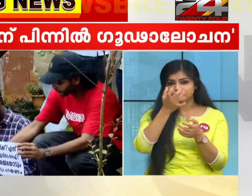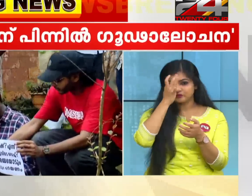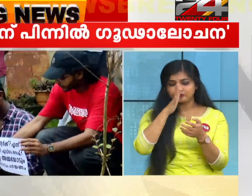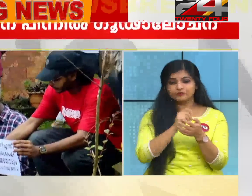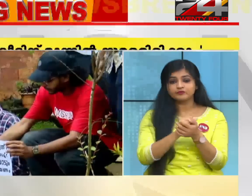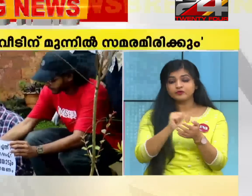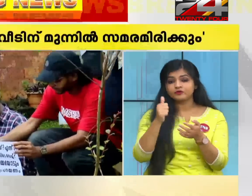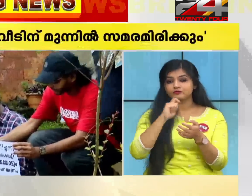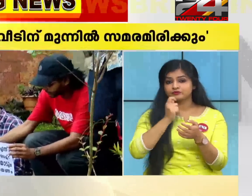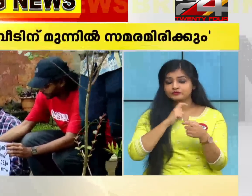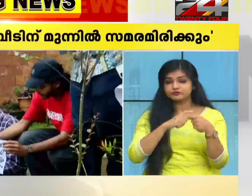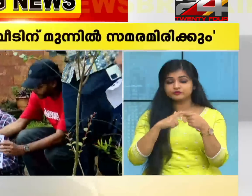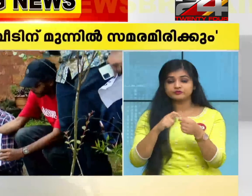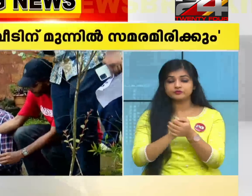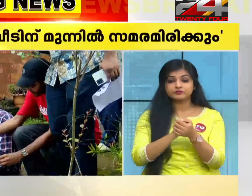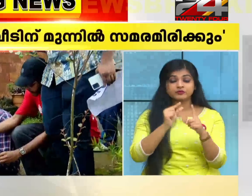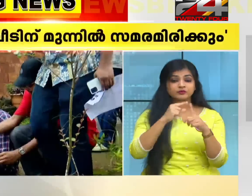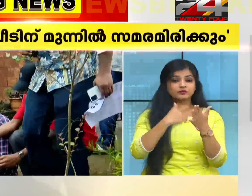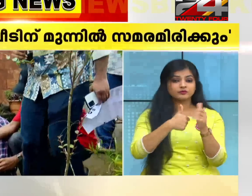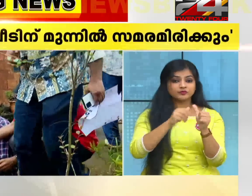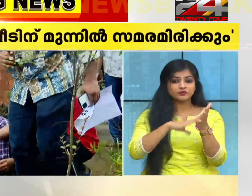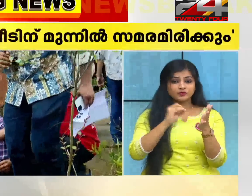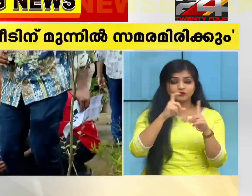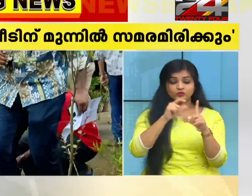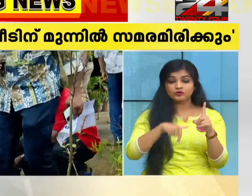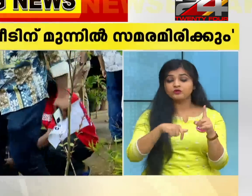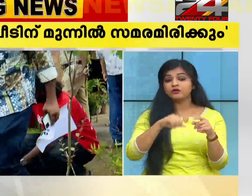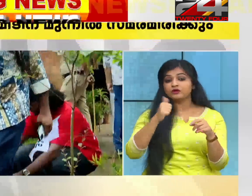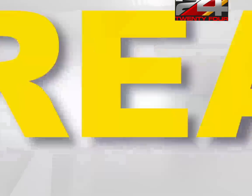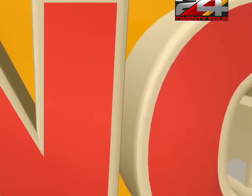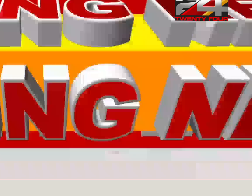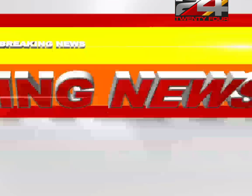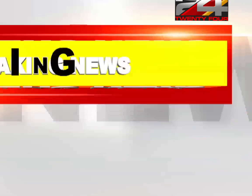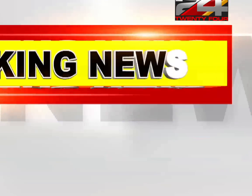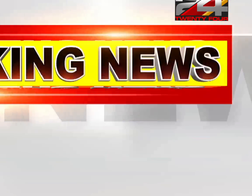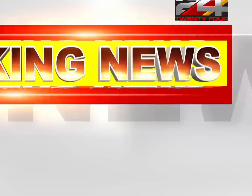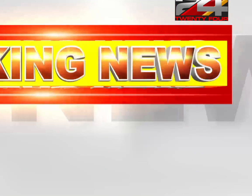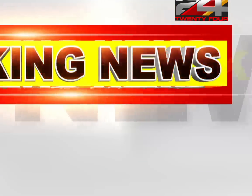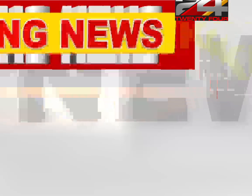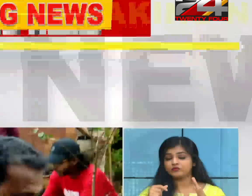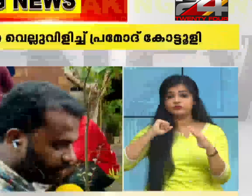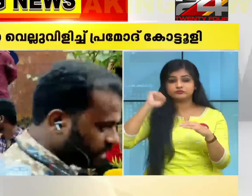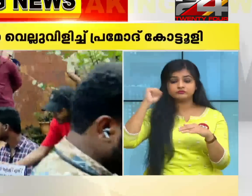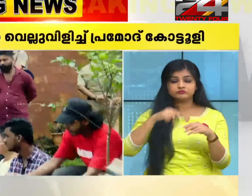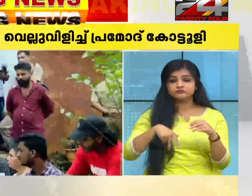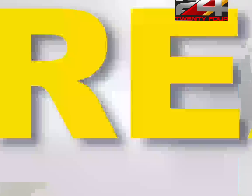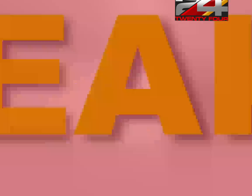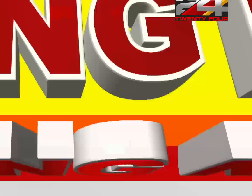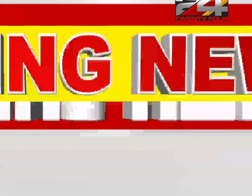ഇപ്പോൾ പ്രമോദ് കോട്ടൂളിയും കുടുംബവും വീടിന് മുന്നിൽ സമരം ചെയ്യുകയാണ്. PSC കോഴ ആരോപണവുമായി ബന്ധപ്പെട്ട് പരാതി